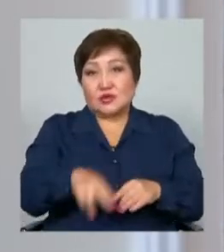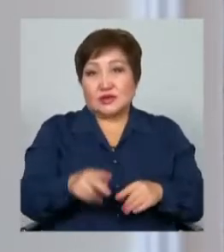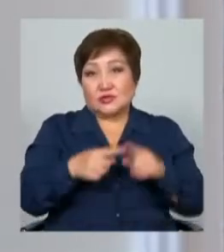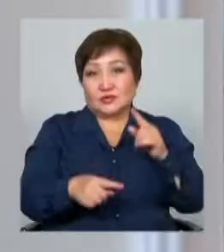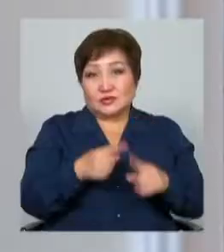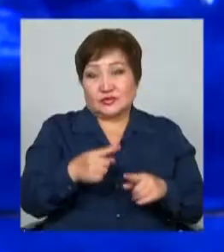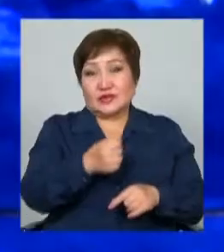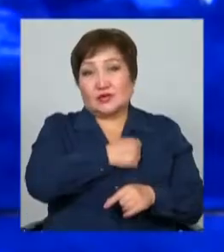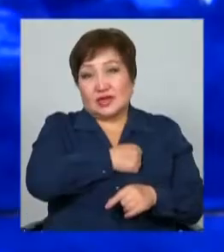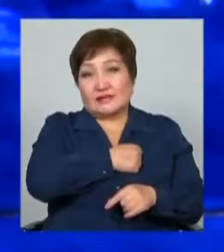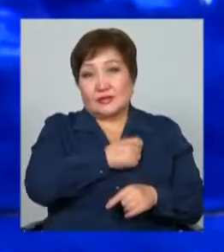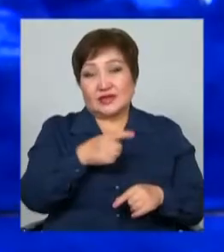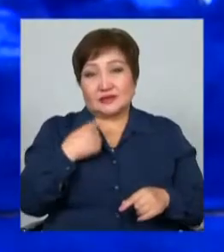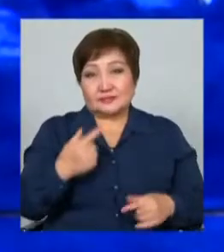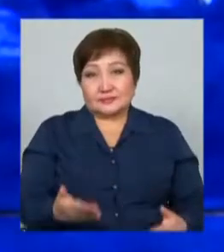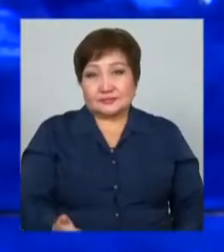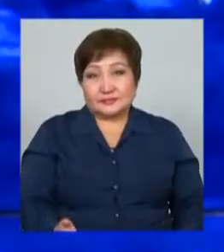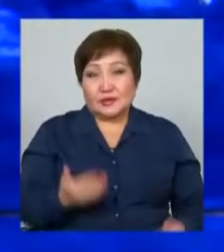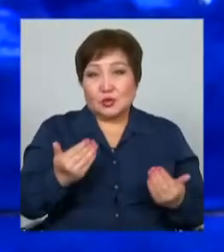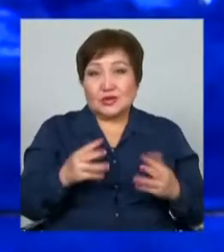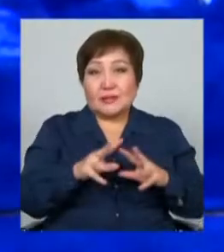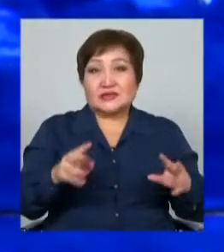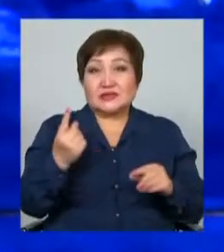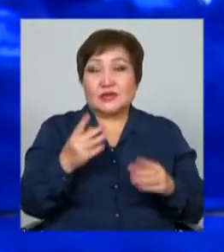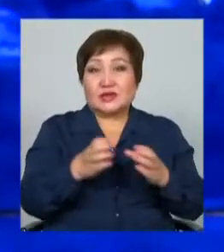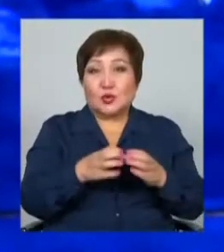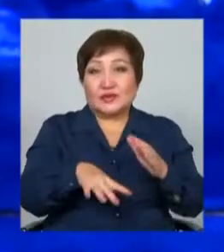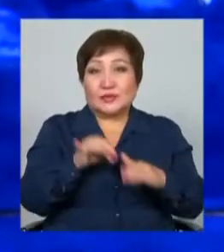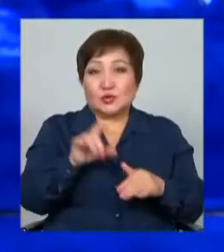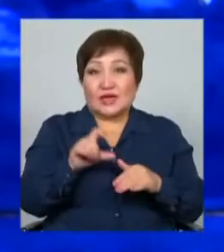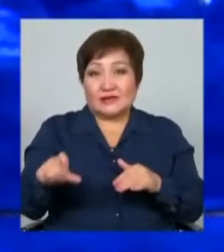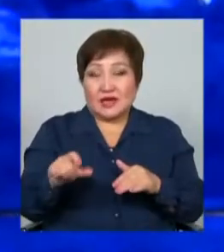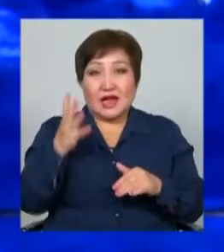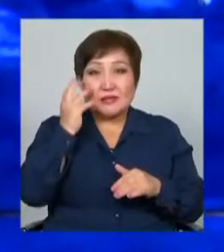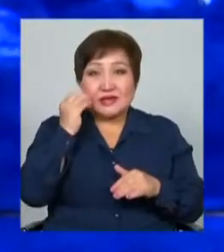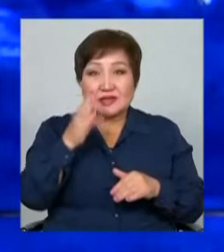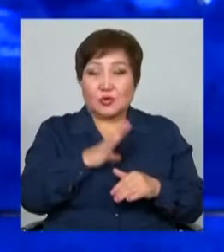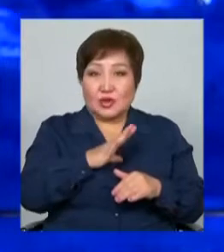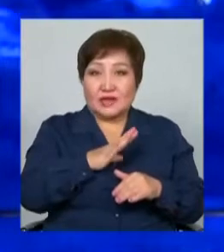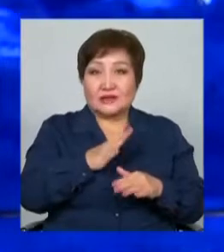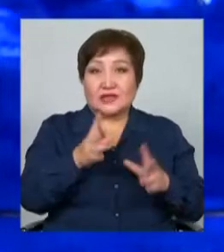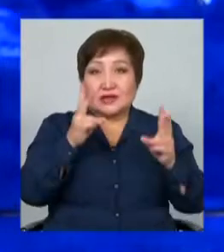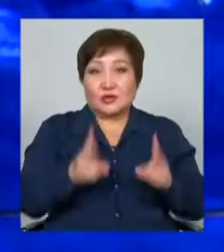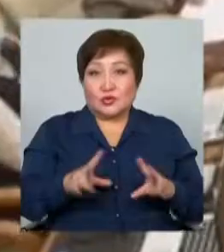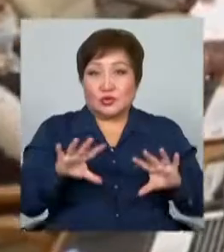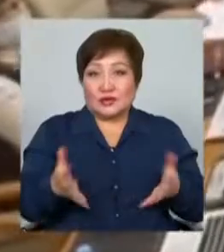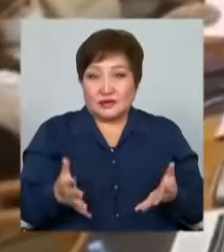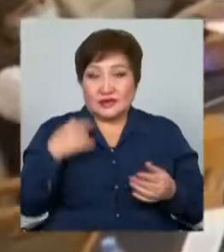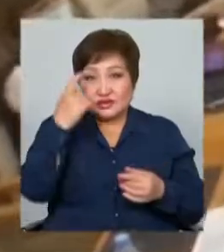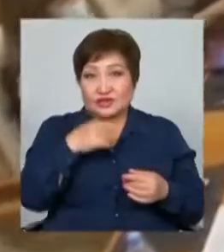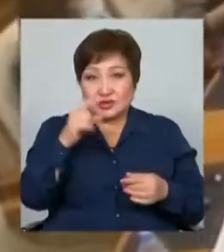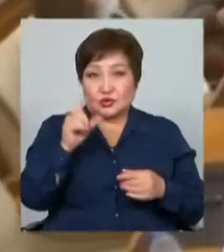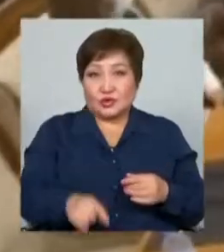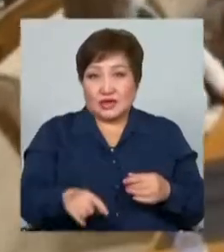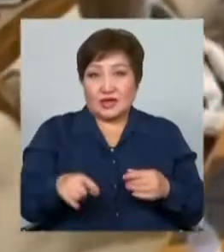айтамын. Бүгін мәжілістің бір топ депутаты Алматыда болған қайғылы оқиғадан кейін жеке тұлға банкроттығы туралы